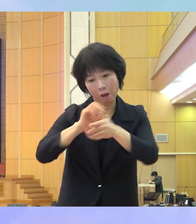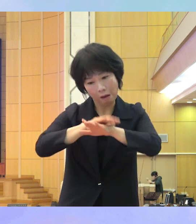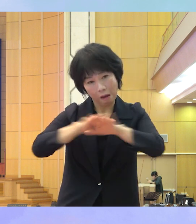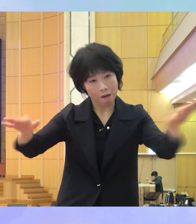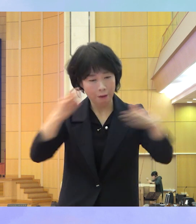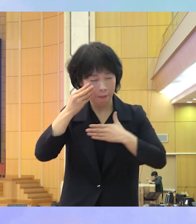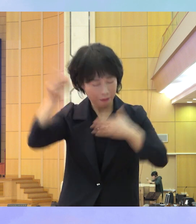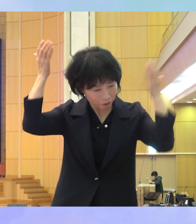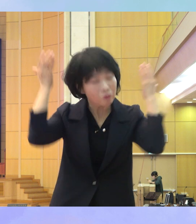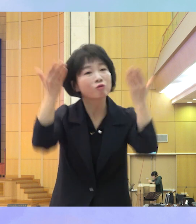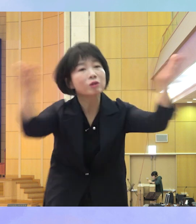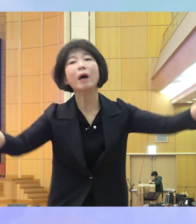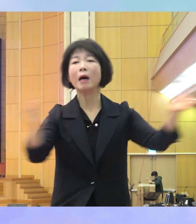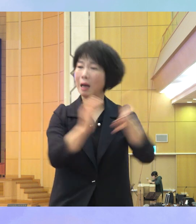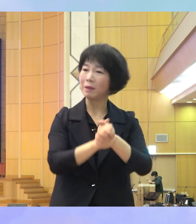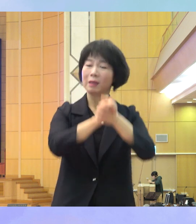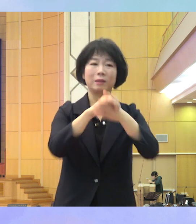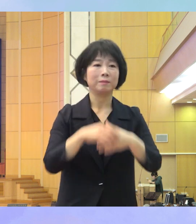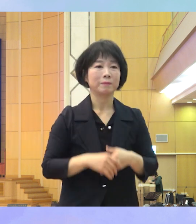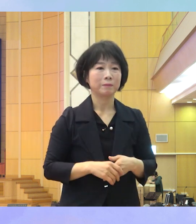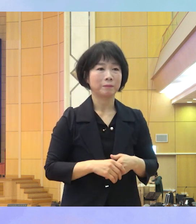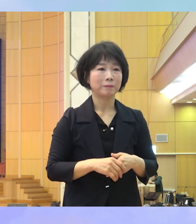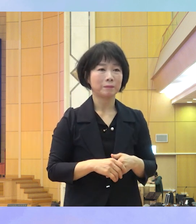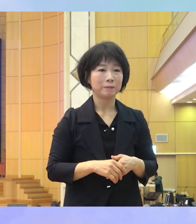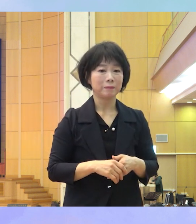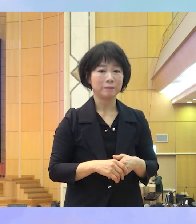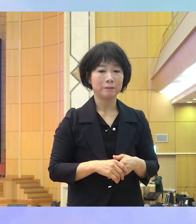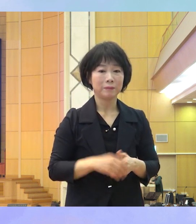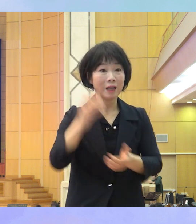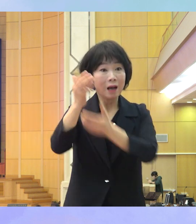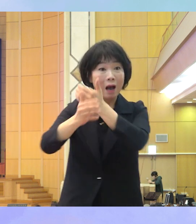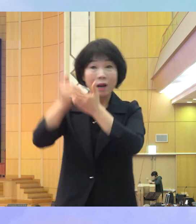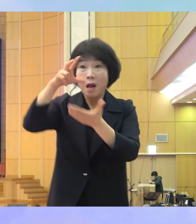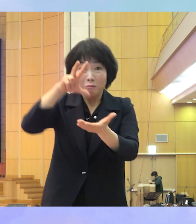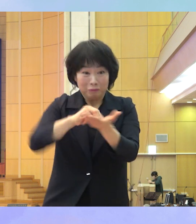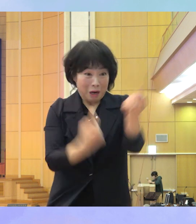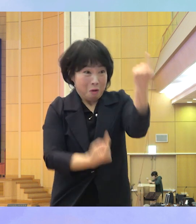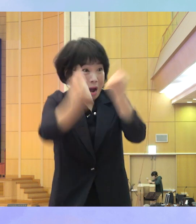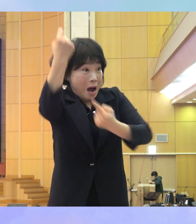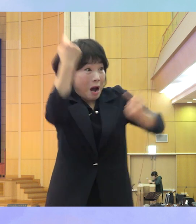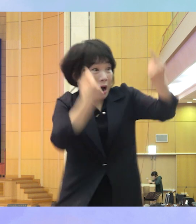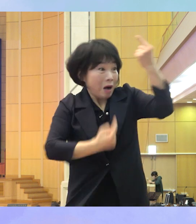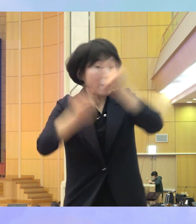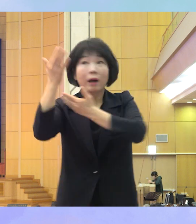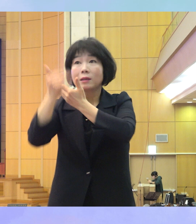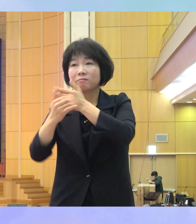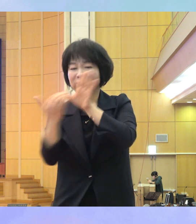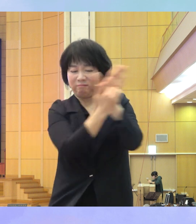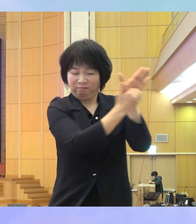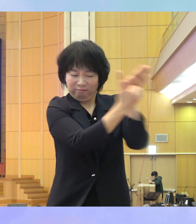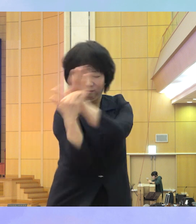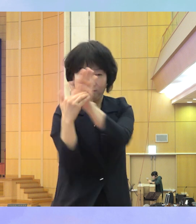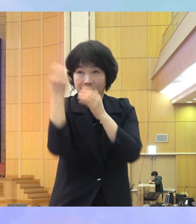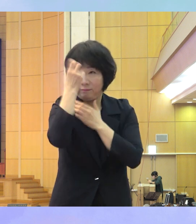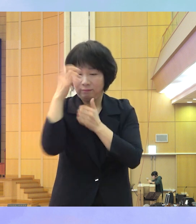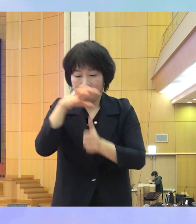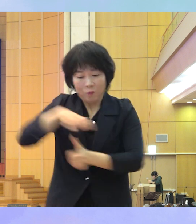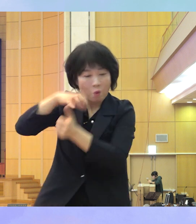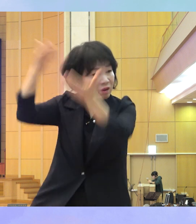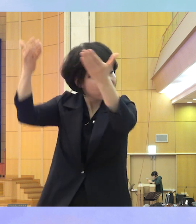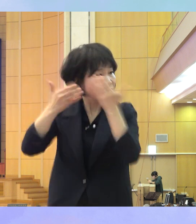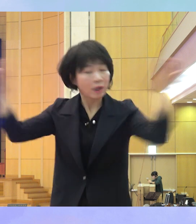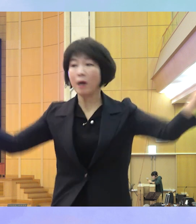우리에게는 다가오지 아니하리라. 주님이 막아주시리라. 주님이 지켜주시리라. 주님은